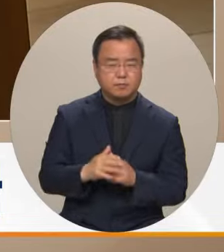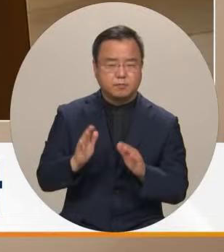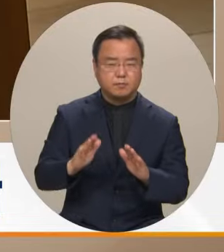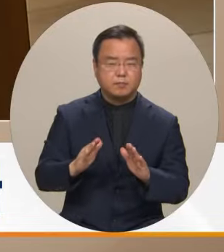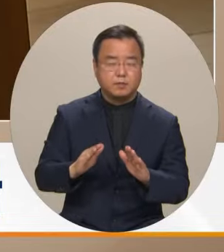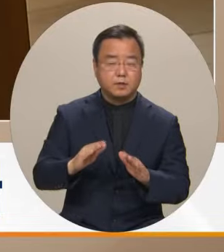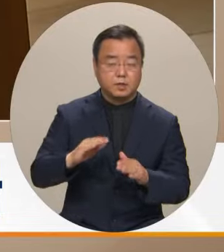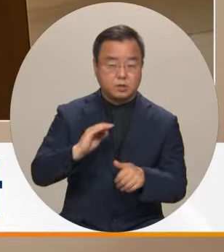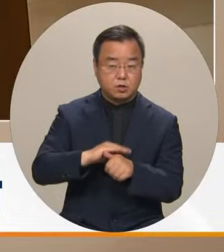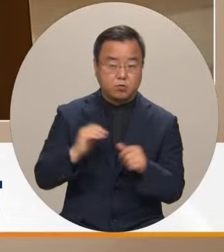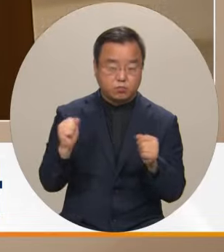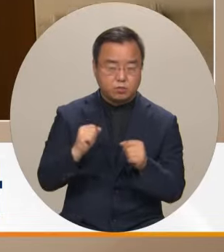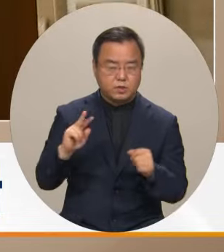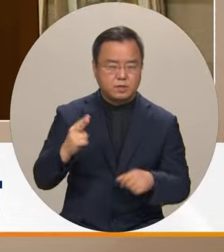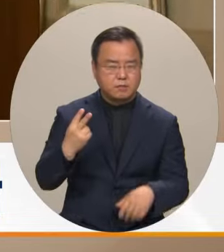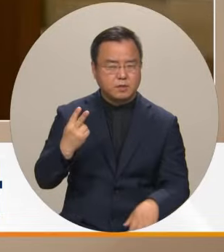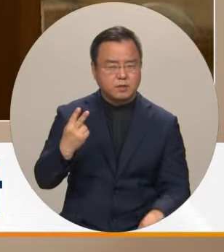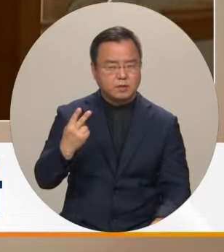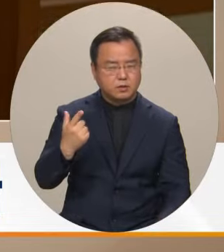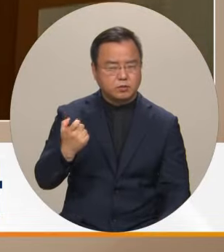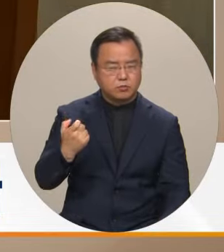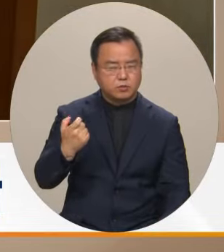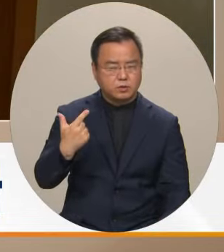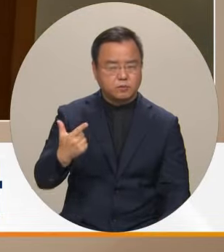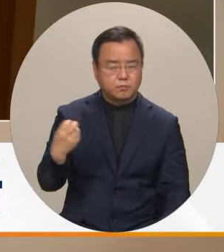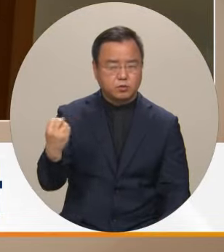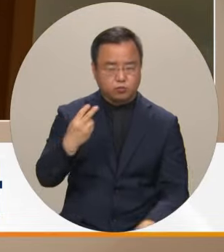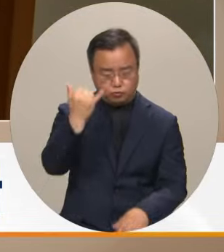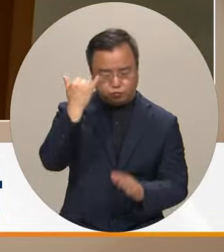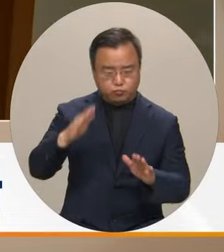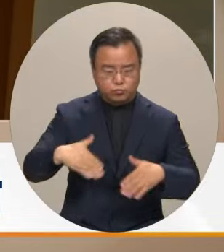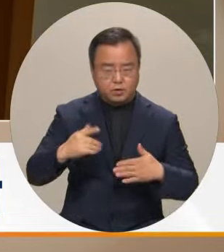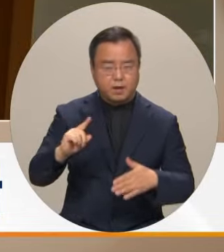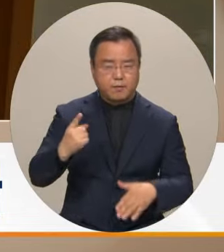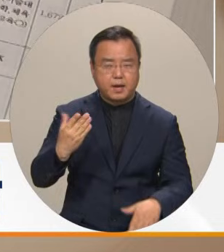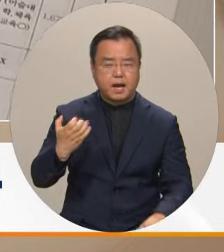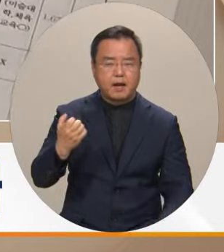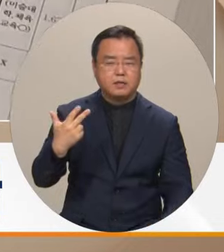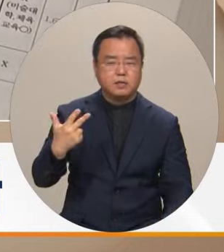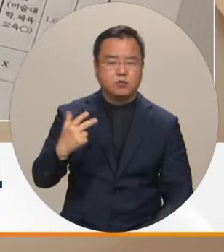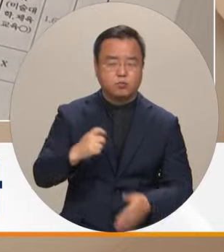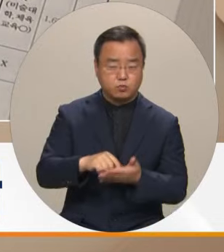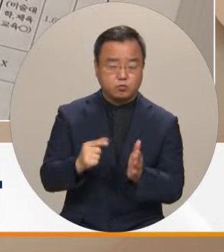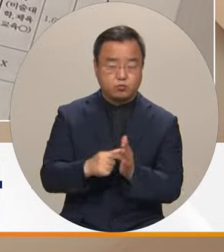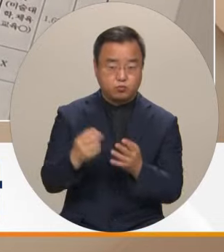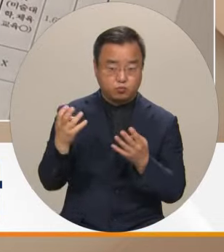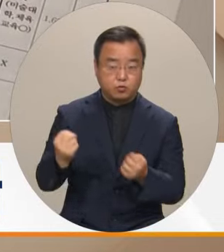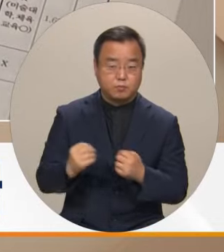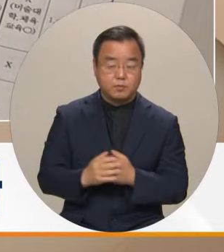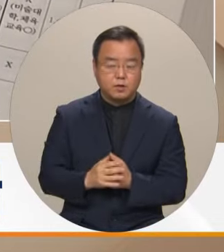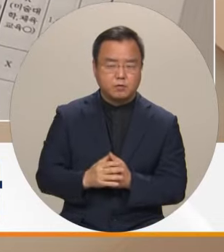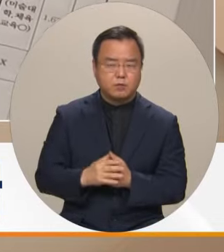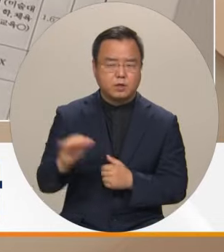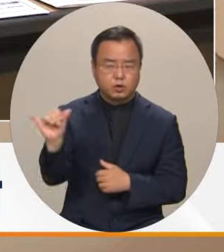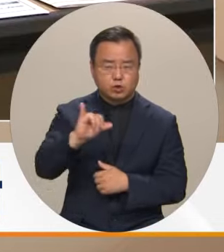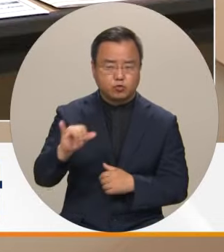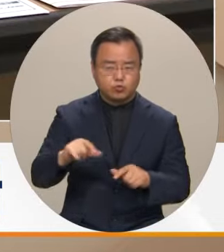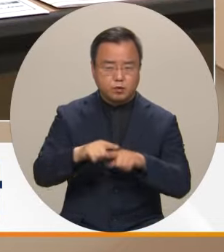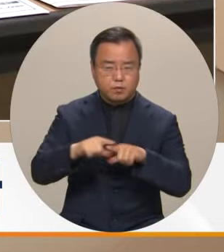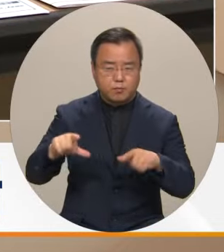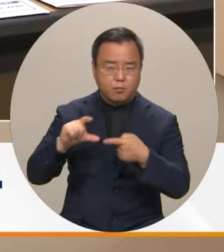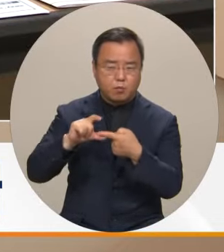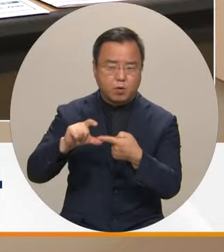7명 경북은 200여명 충남은 107명으로 다소 많았고 전국 평균은